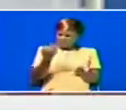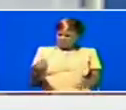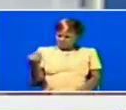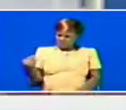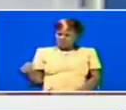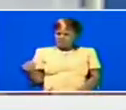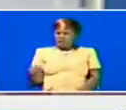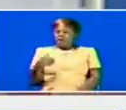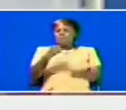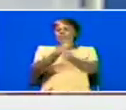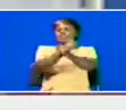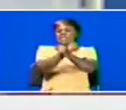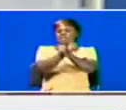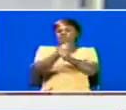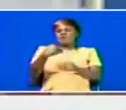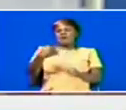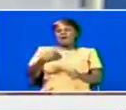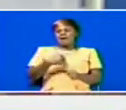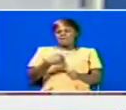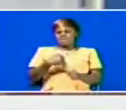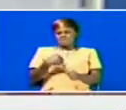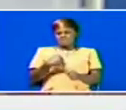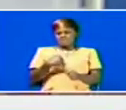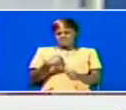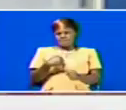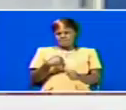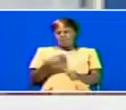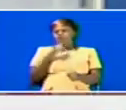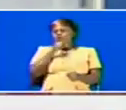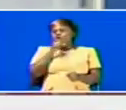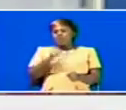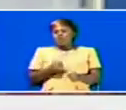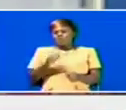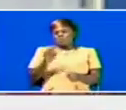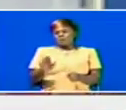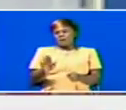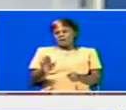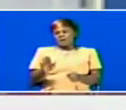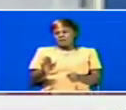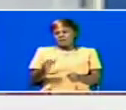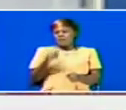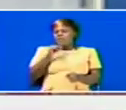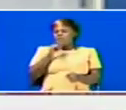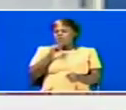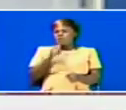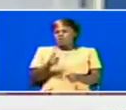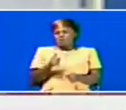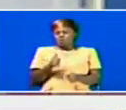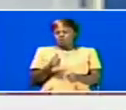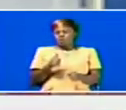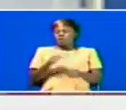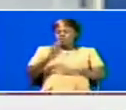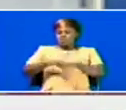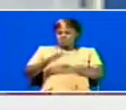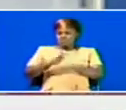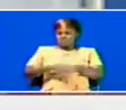huwa wanalindwa kwa mjibu wa ule umri wao ulivyo. Kwa hivyo si jambo ambalo linafurahisha, na jambo